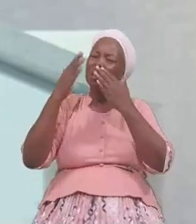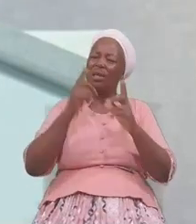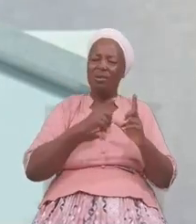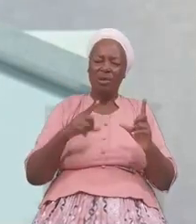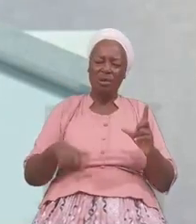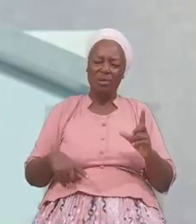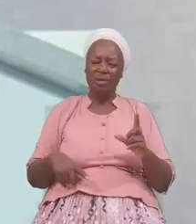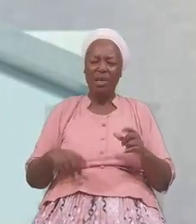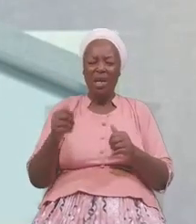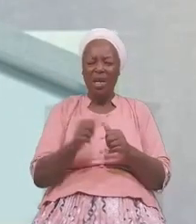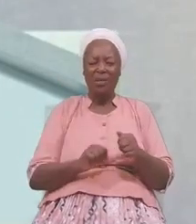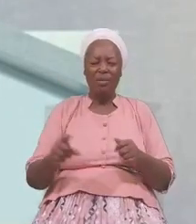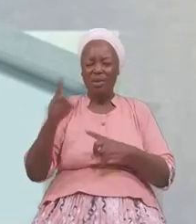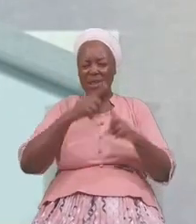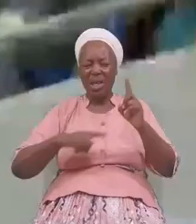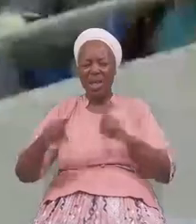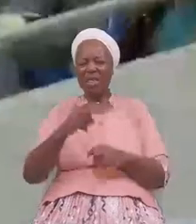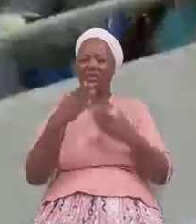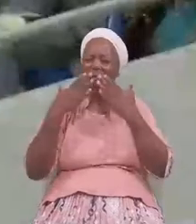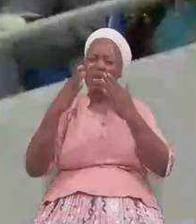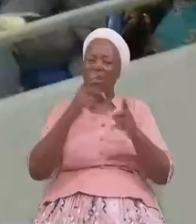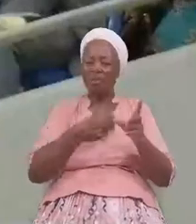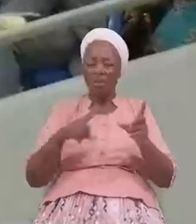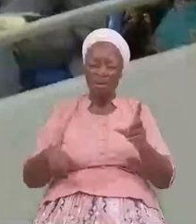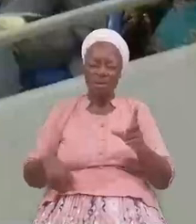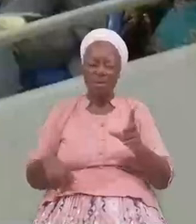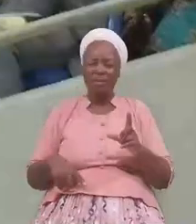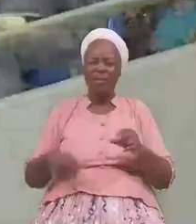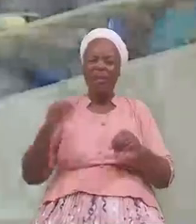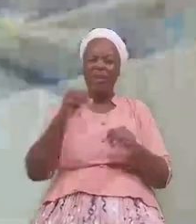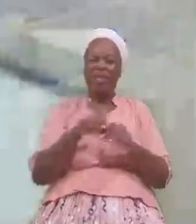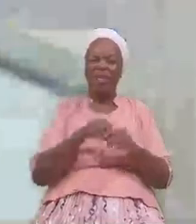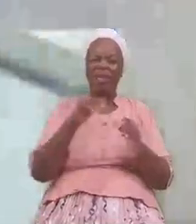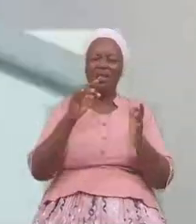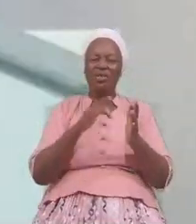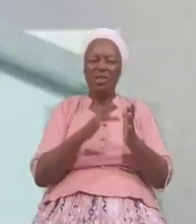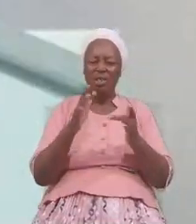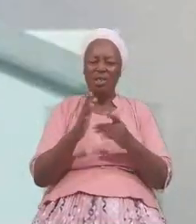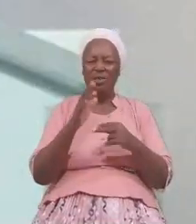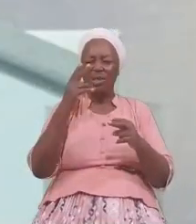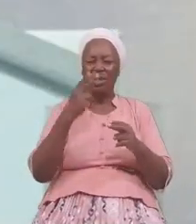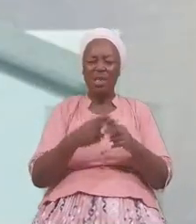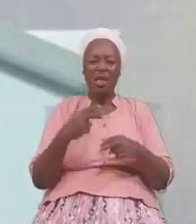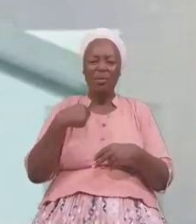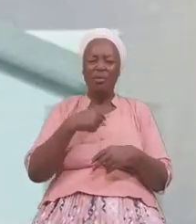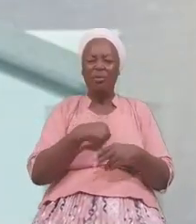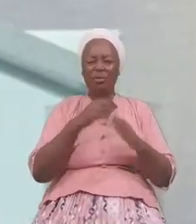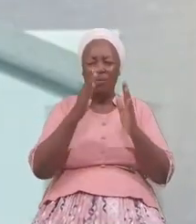monde dit merci Seigneur. Au nom de Jésus, nous prions.